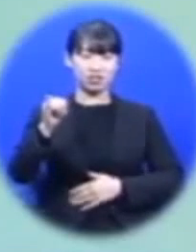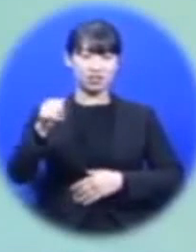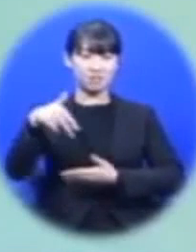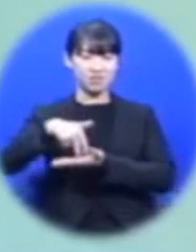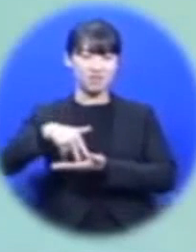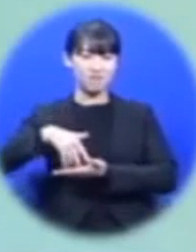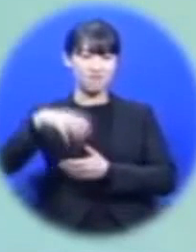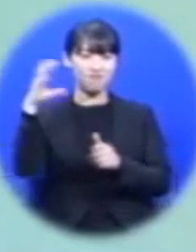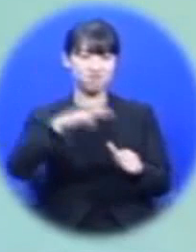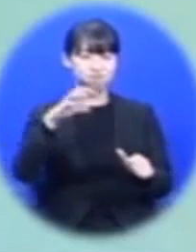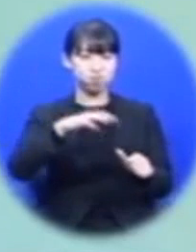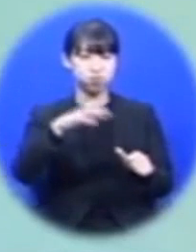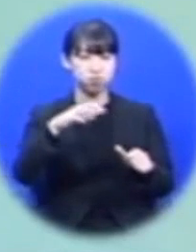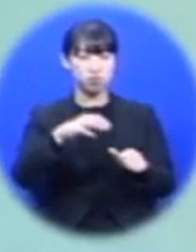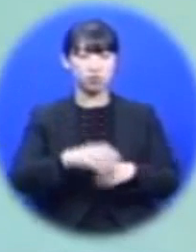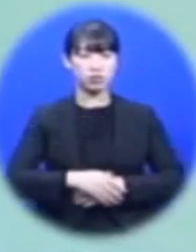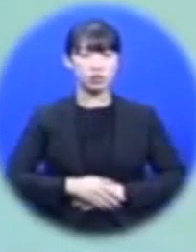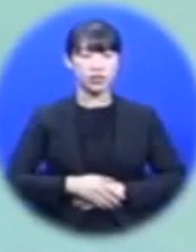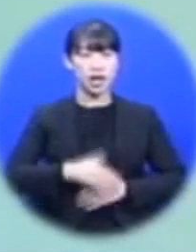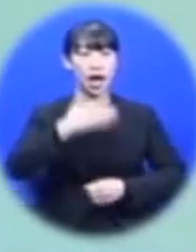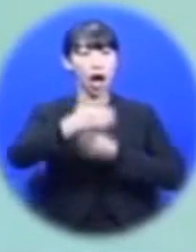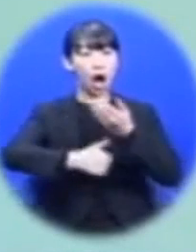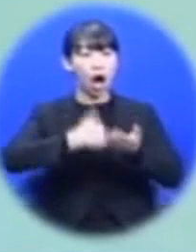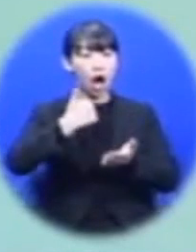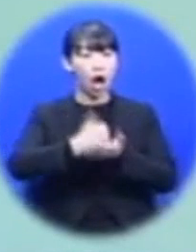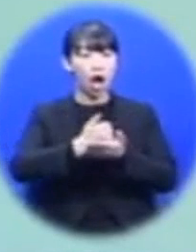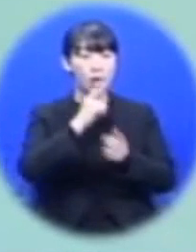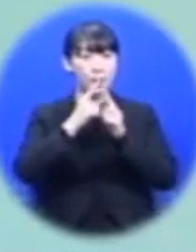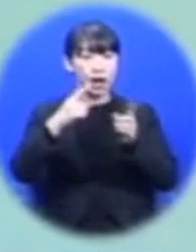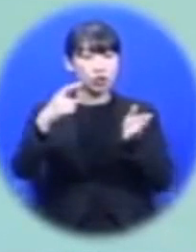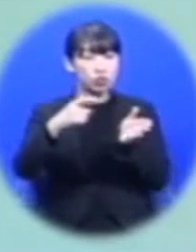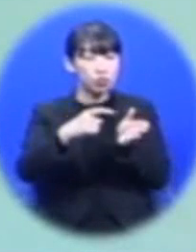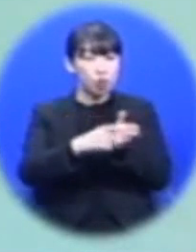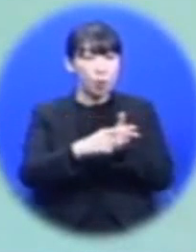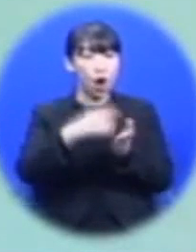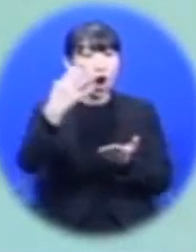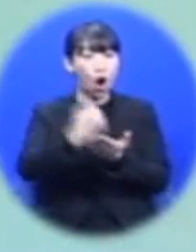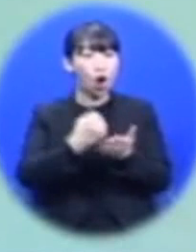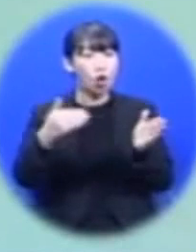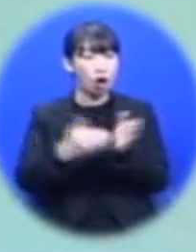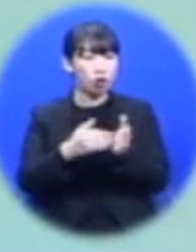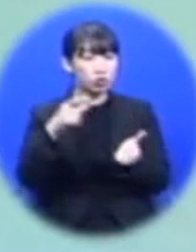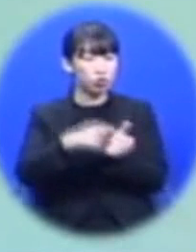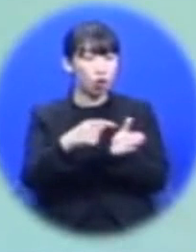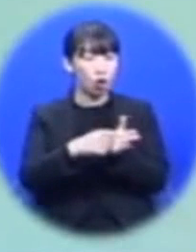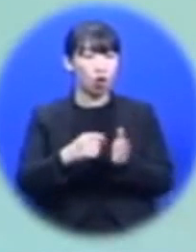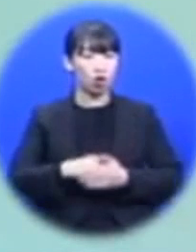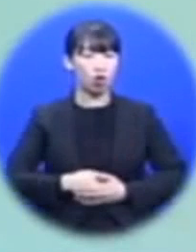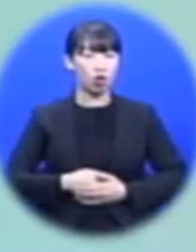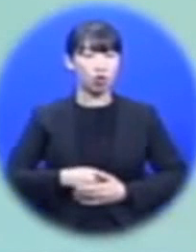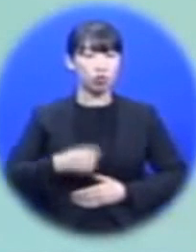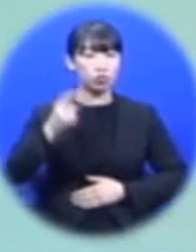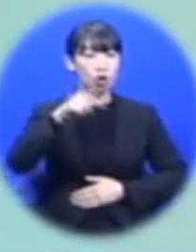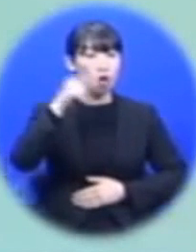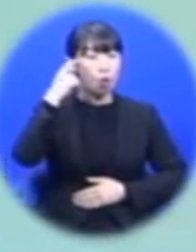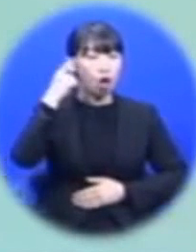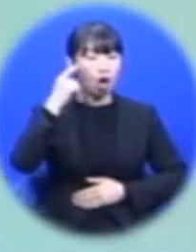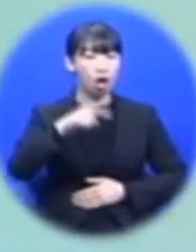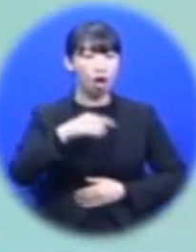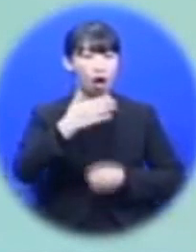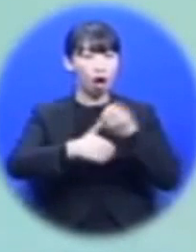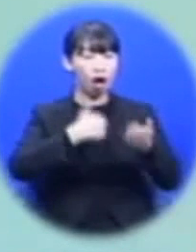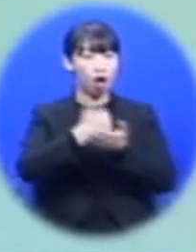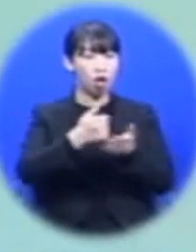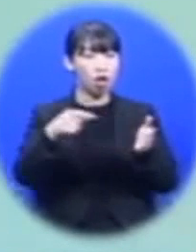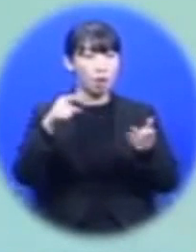쳤어요 하나님이 얻었다고 분명히 이야기를 했는데 네가 뭔데 도대체 하나님이 말씀하신 거에 대해서